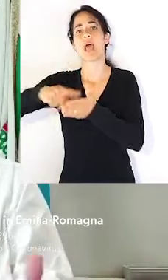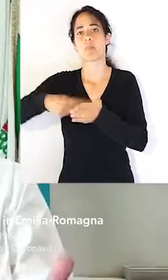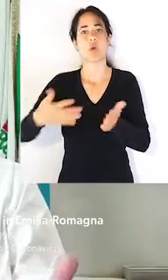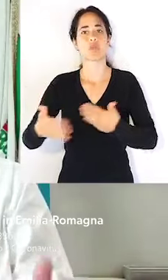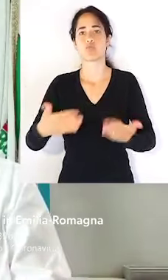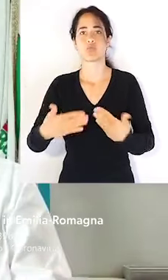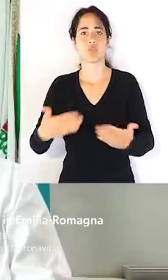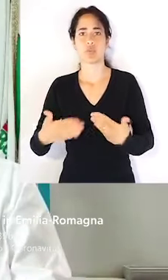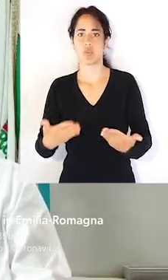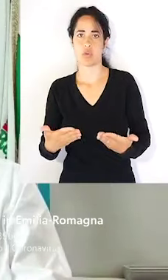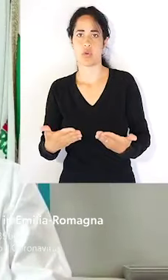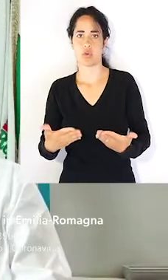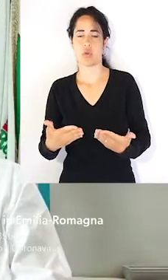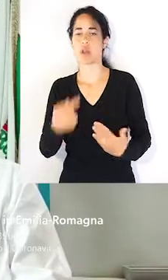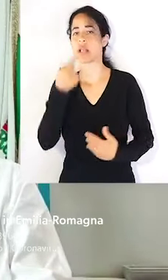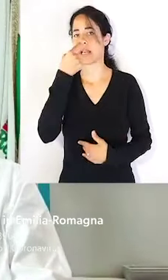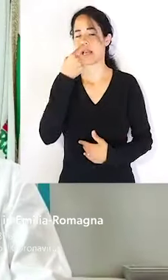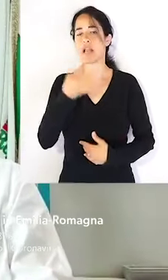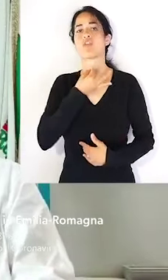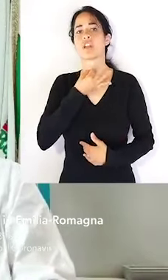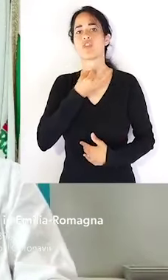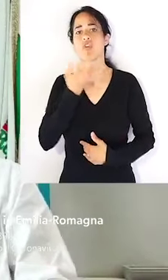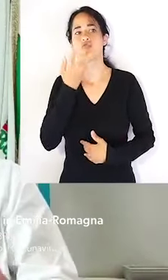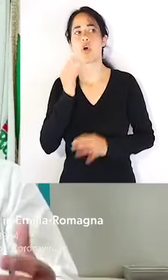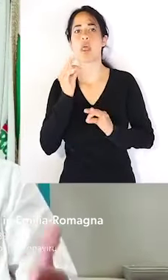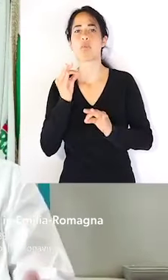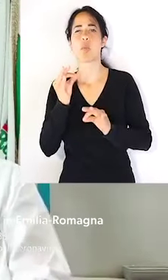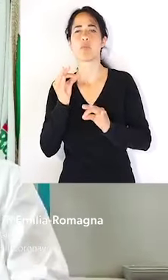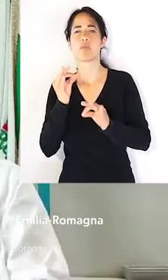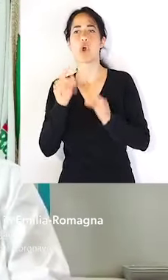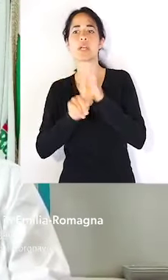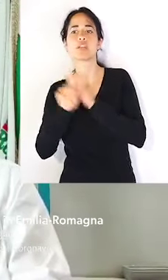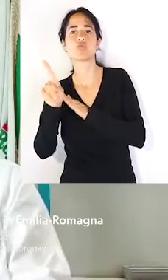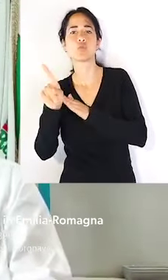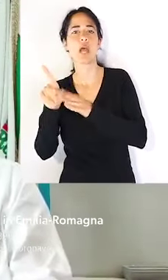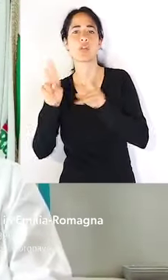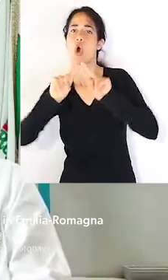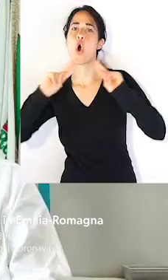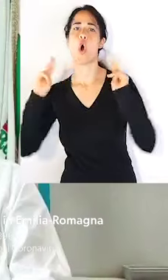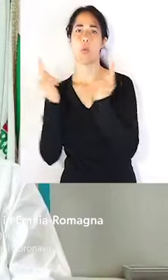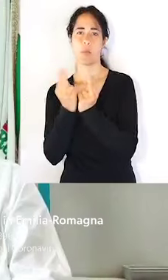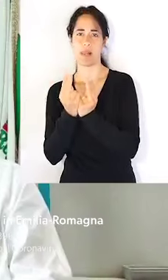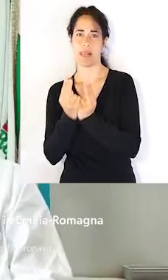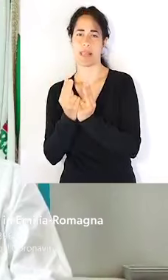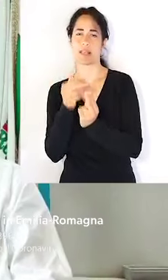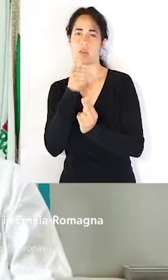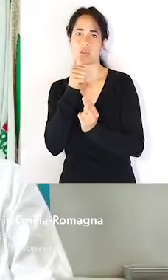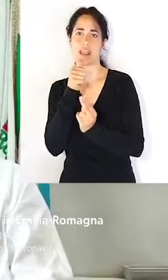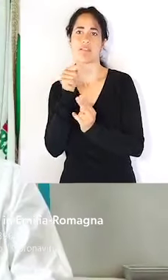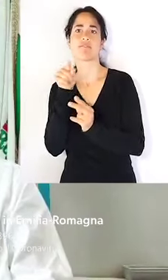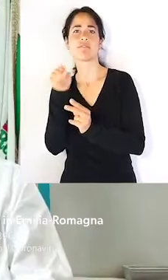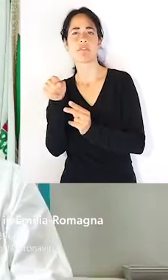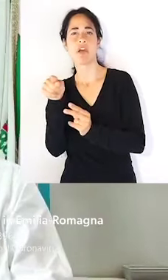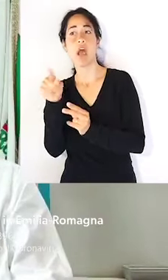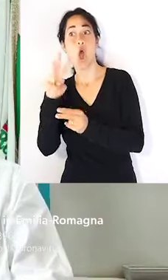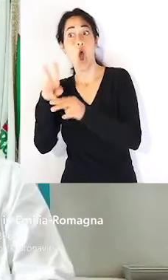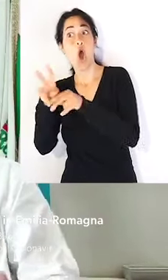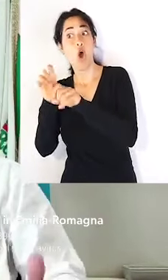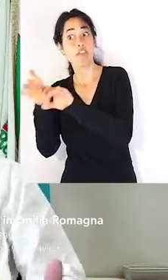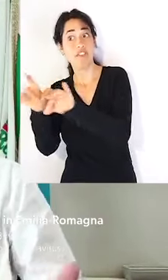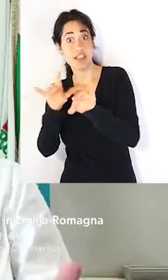effettuiamo rapidamente il tampone nasofaringeo in modo da avere la diagnosi completa per quello che riguarda appunto la positività